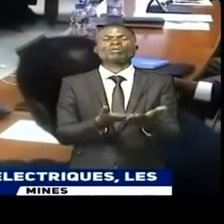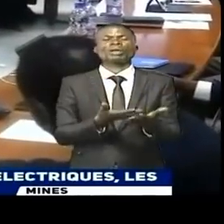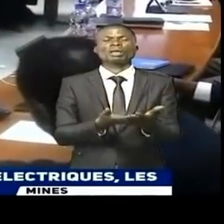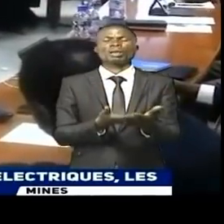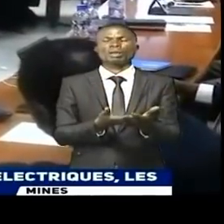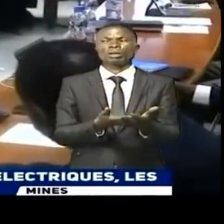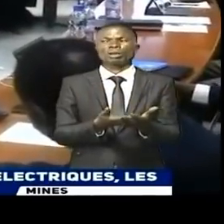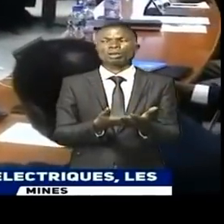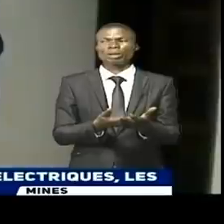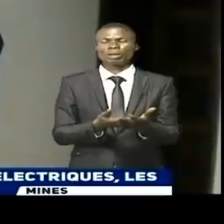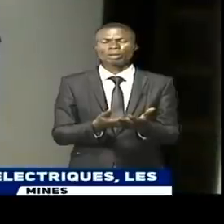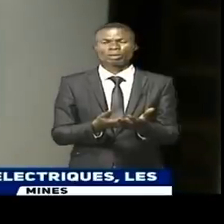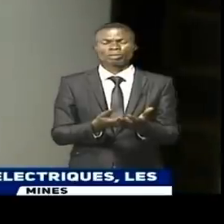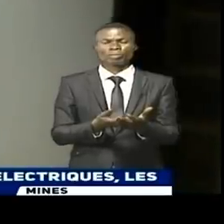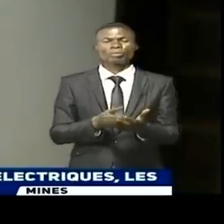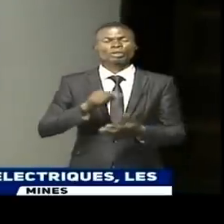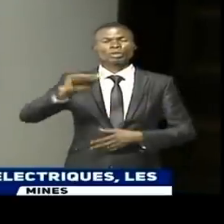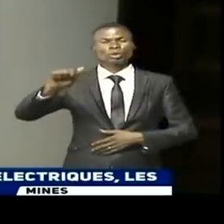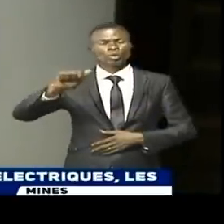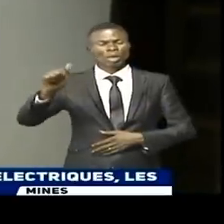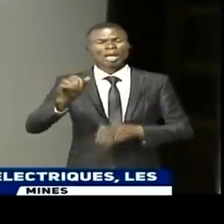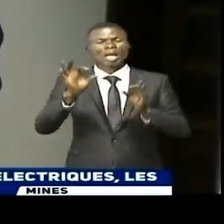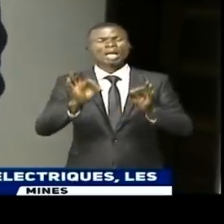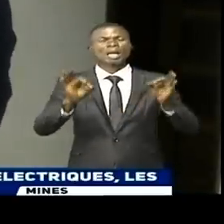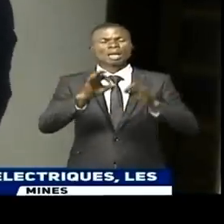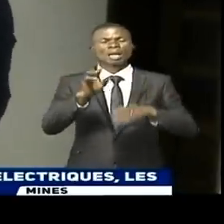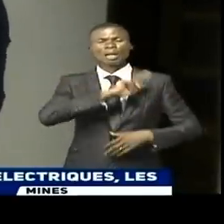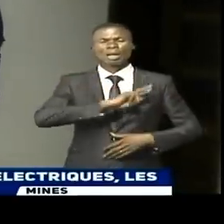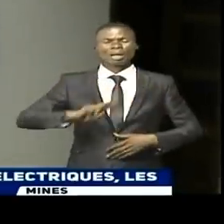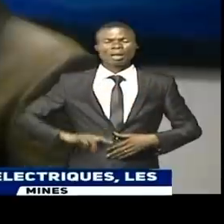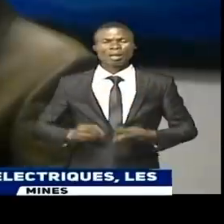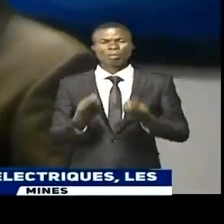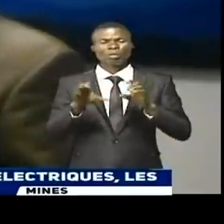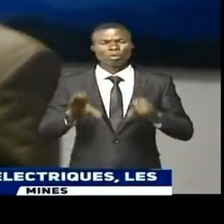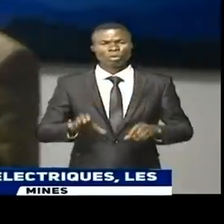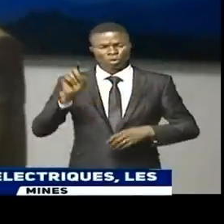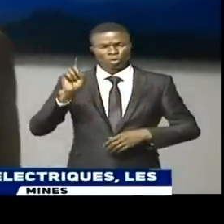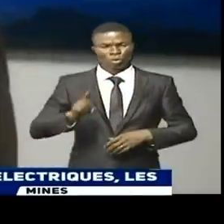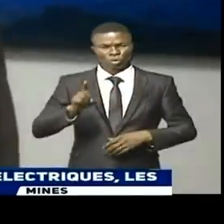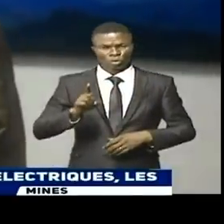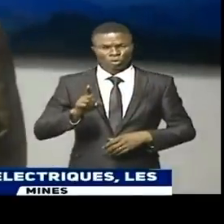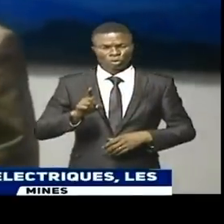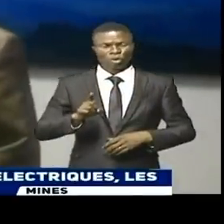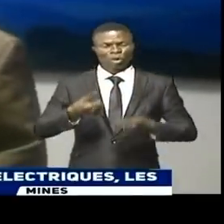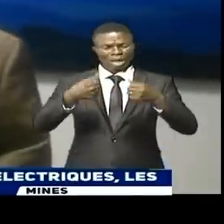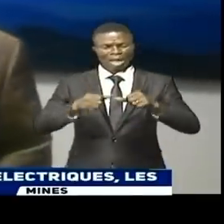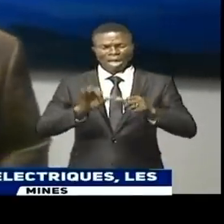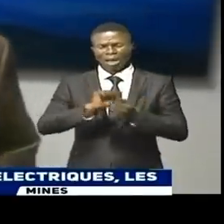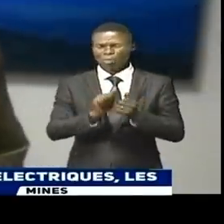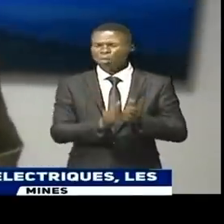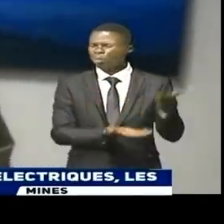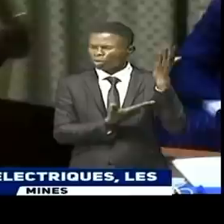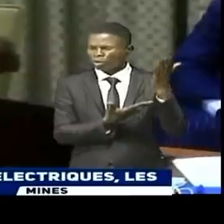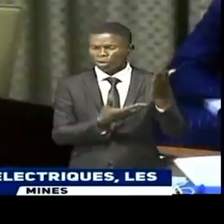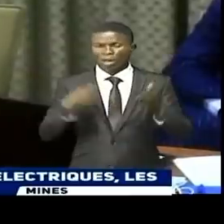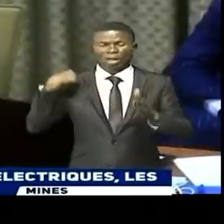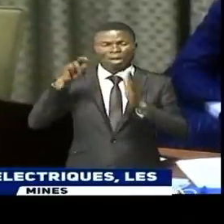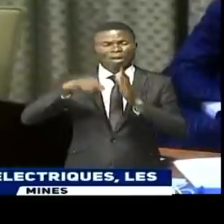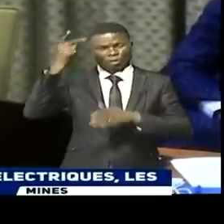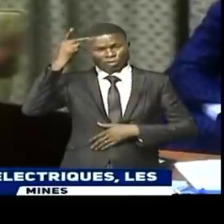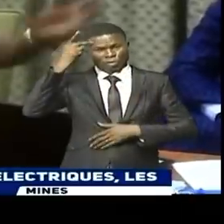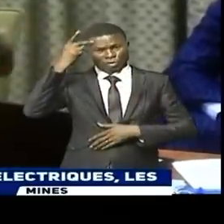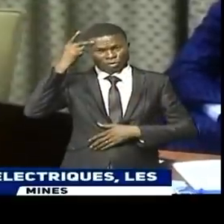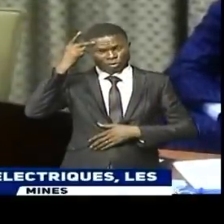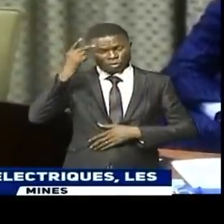pourvu d'un capital humain important la république démocratique du congo doit revenir aux fondamentaux et si le gouvernement central est appelé à